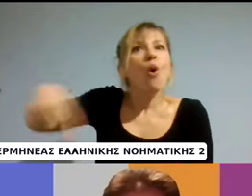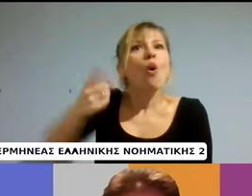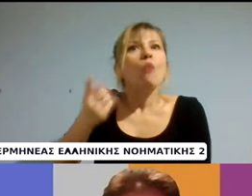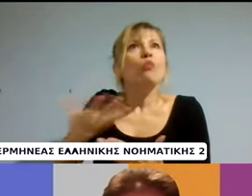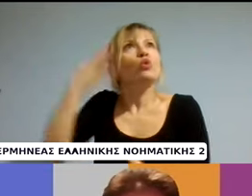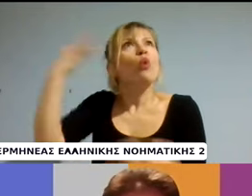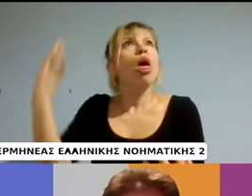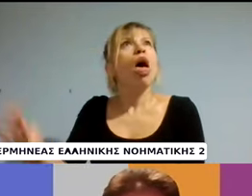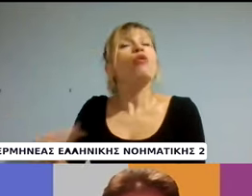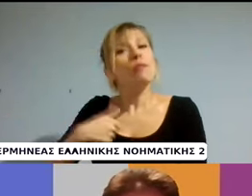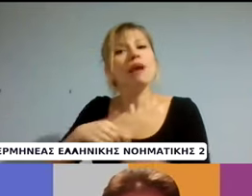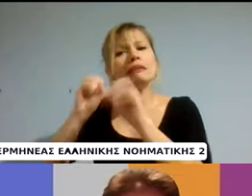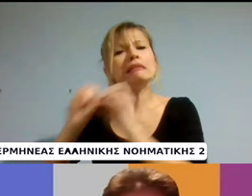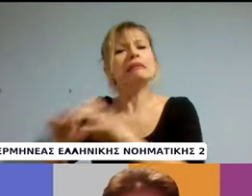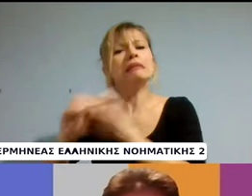τη στιγμή.